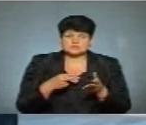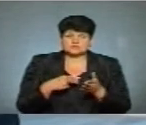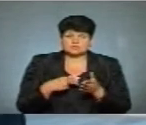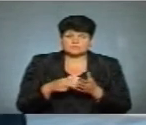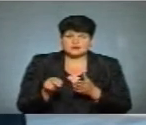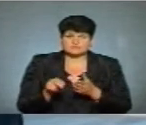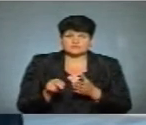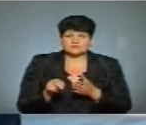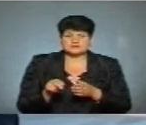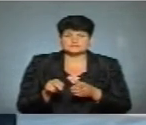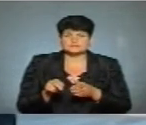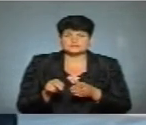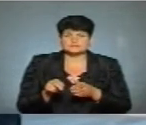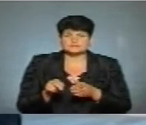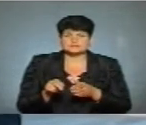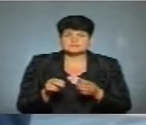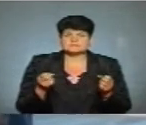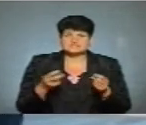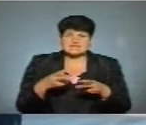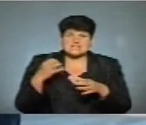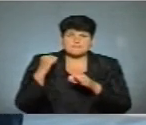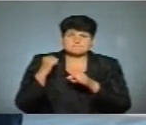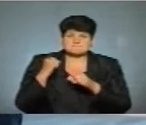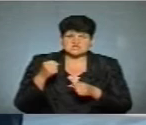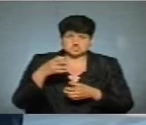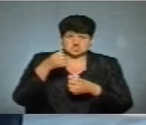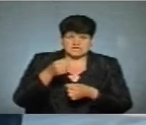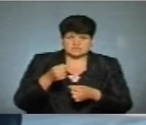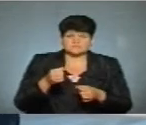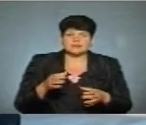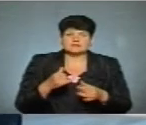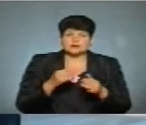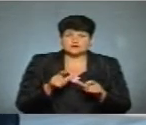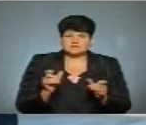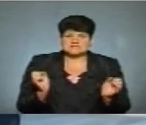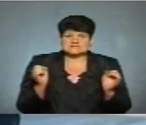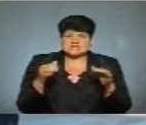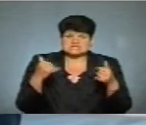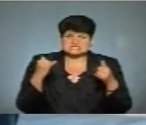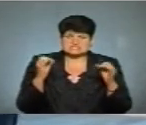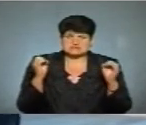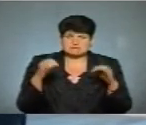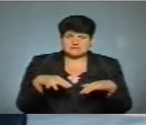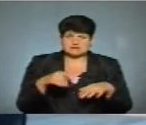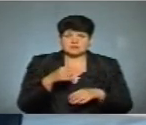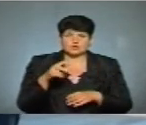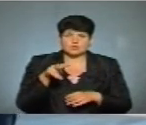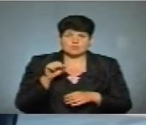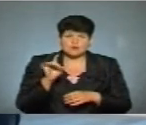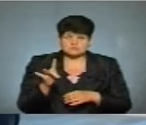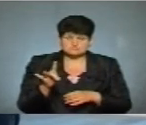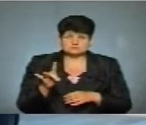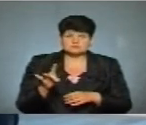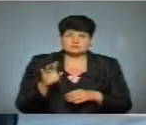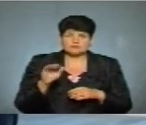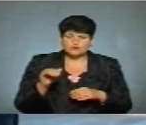якби воно не звучало цинічно, але закупляли спеціальні мішки для цих людей. Вони засипалися відповідним розчином хлору. Після того,